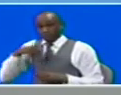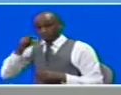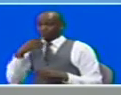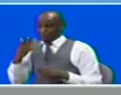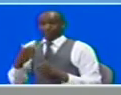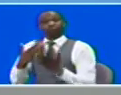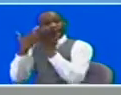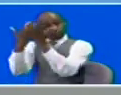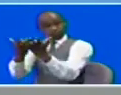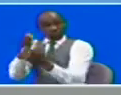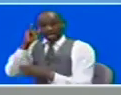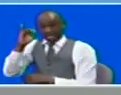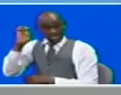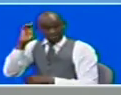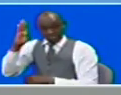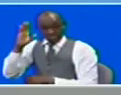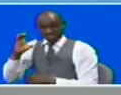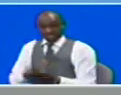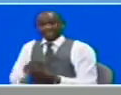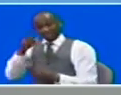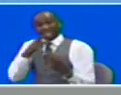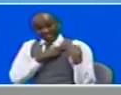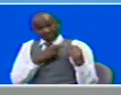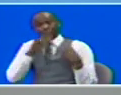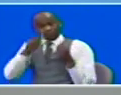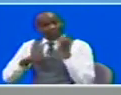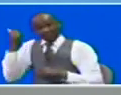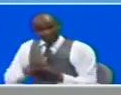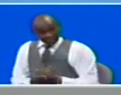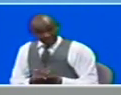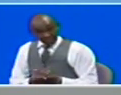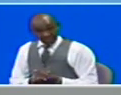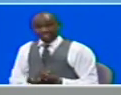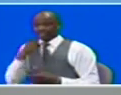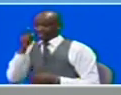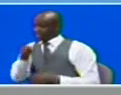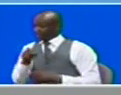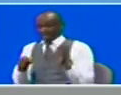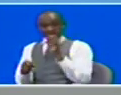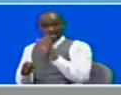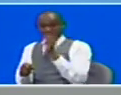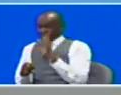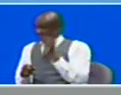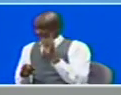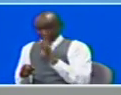yao kwa IEBC. IEBC ina jukumu la kukataa na kusema kwamba hapa huyu